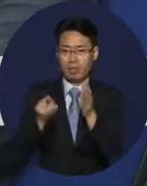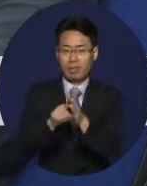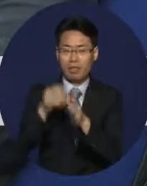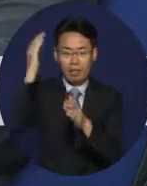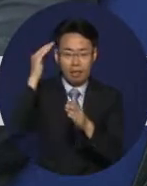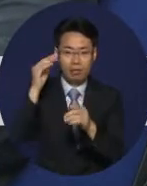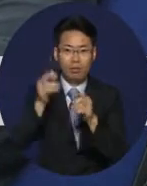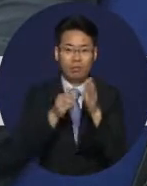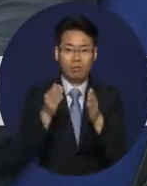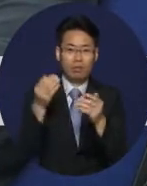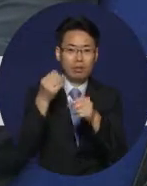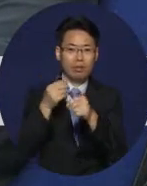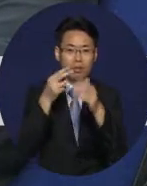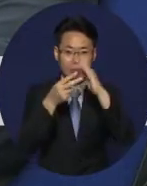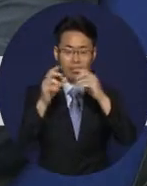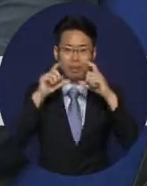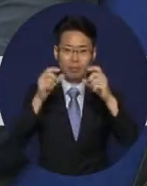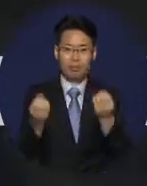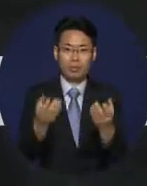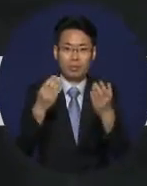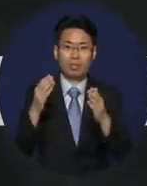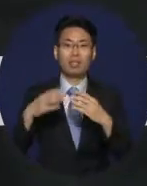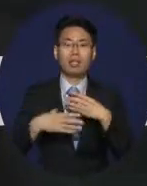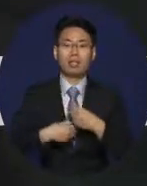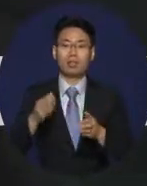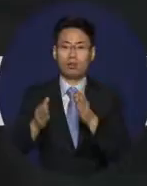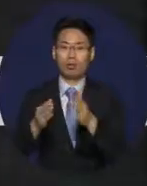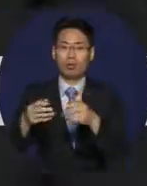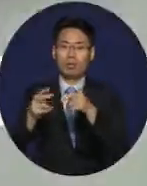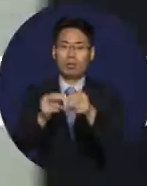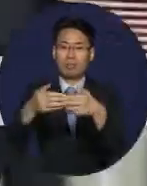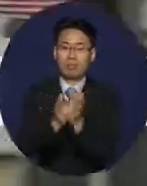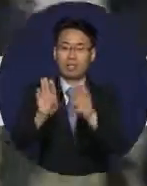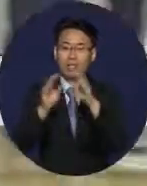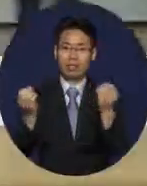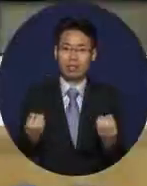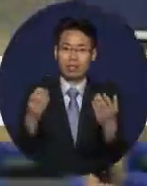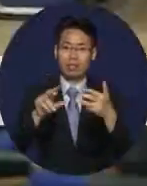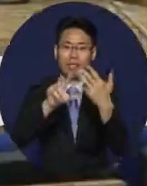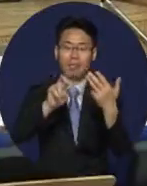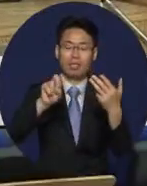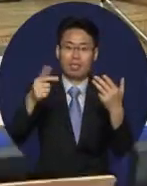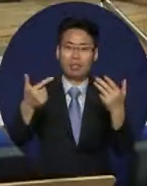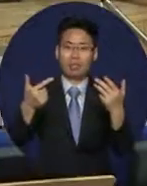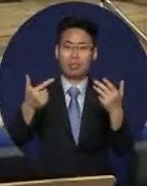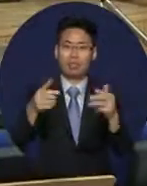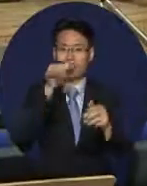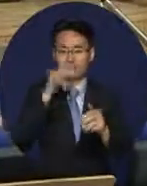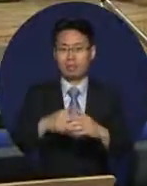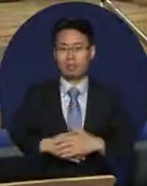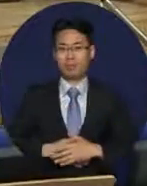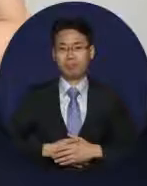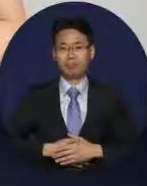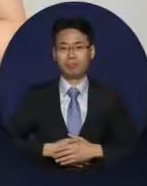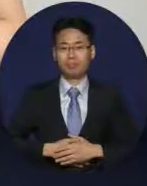한국 로봇 융합 연구원 비전 선포식 및 안전 로봇 사업단 개소식이 8월 26일 있었습니다.